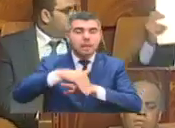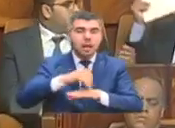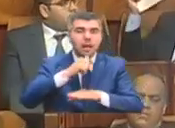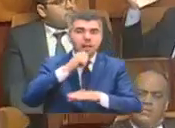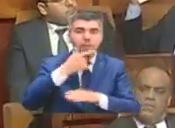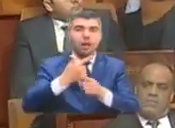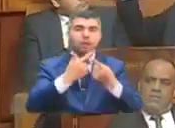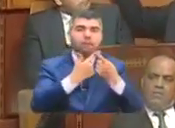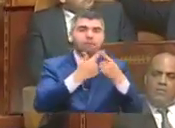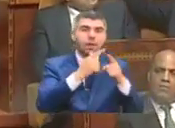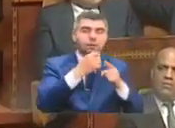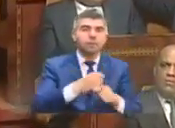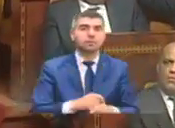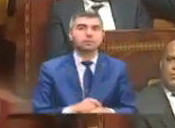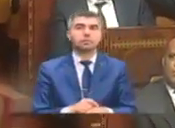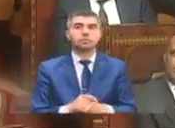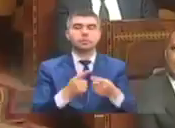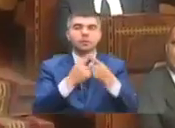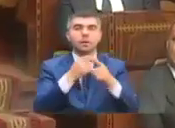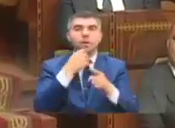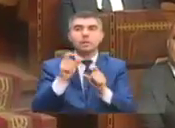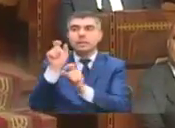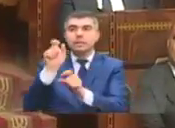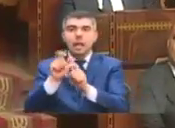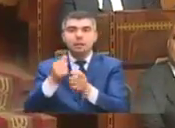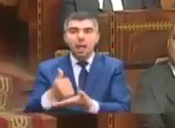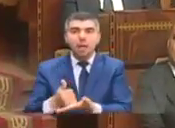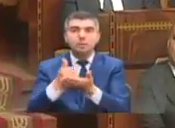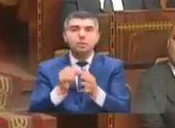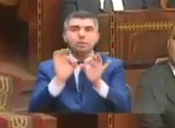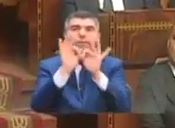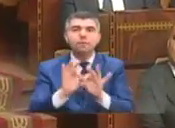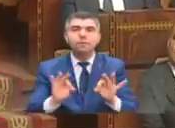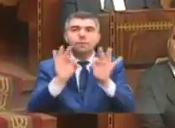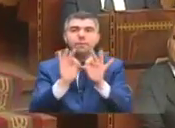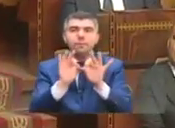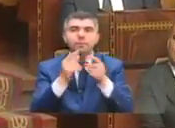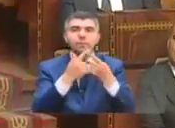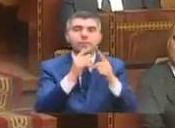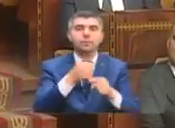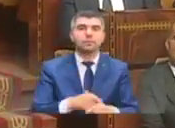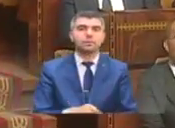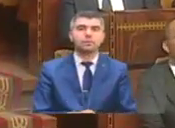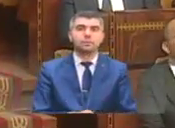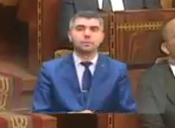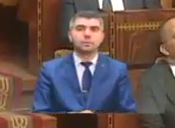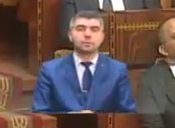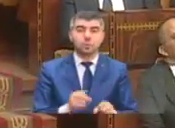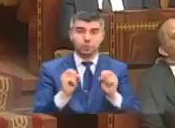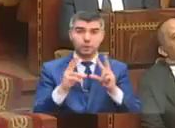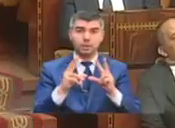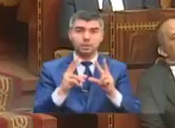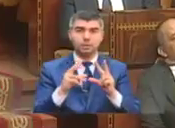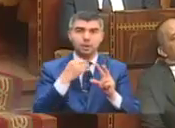الاول سيد ادريس لا تستفيد منها الساكنه والجماعات المتواجده على ضفافها. نعم نؤكد لكم على